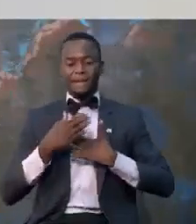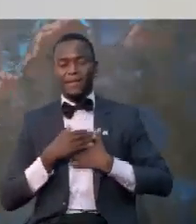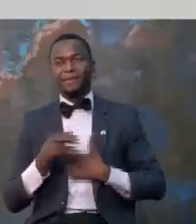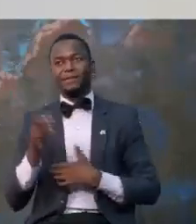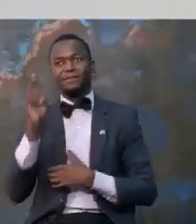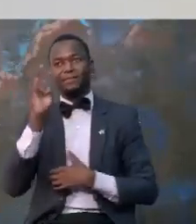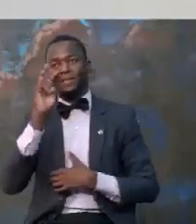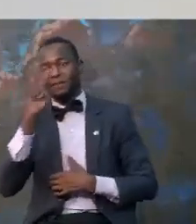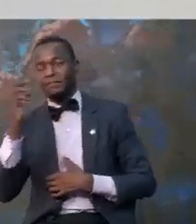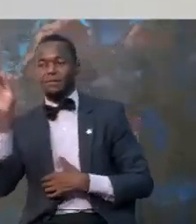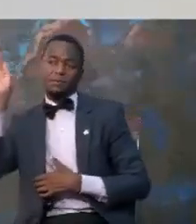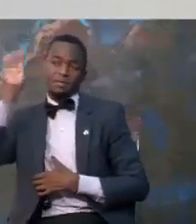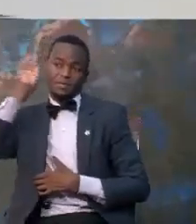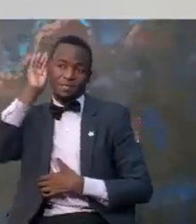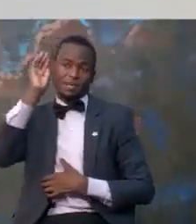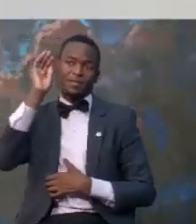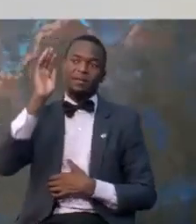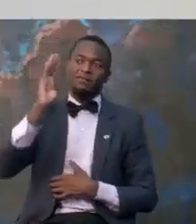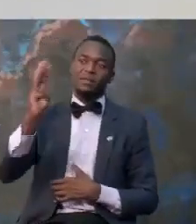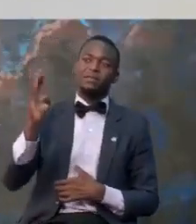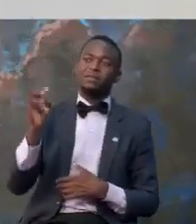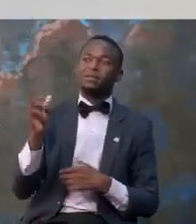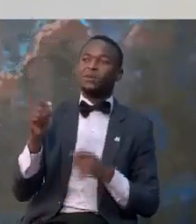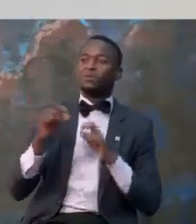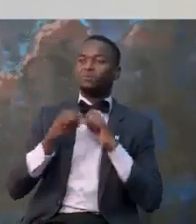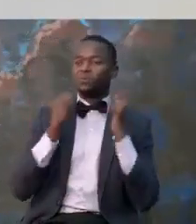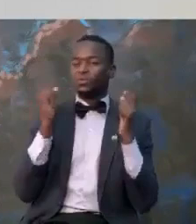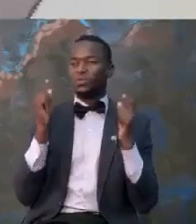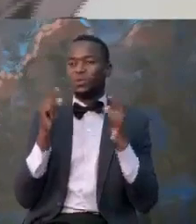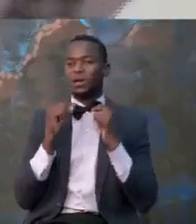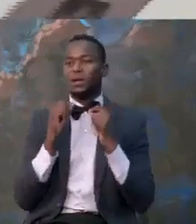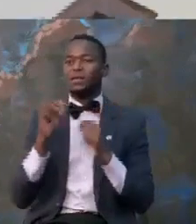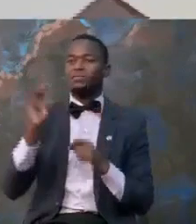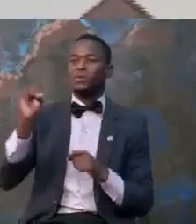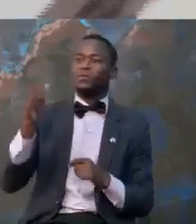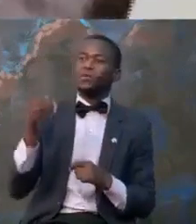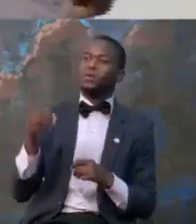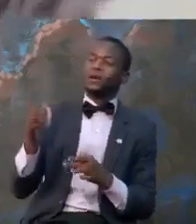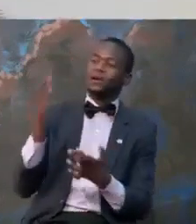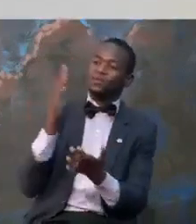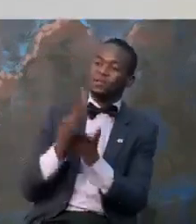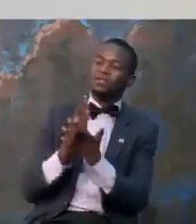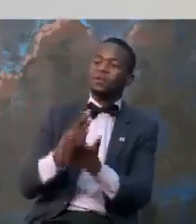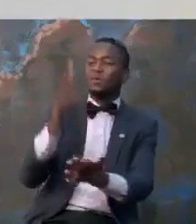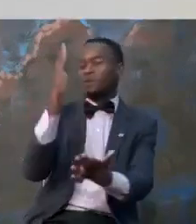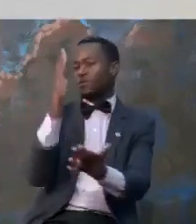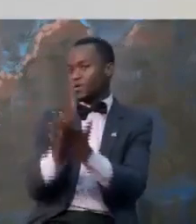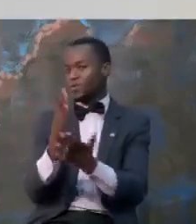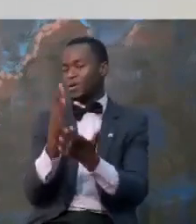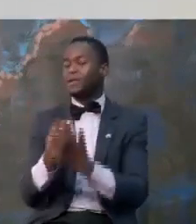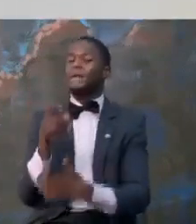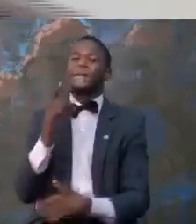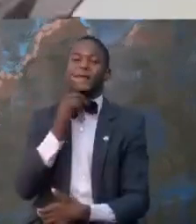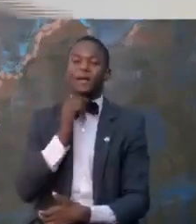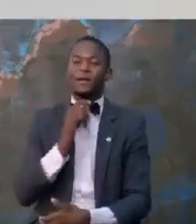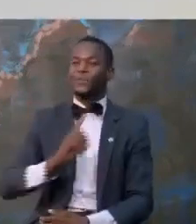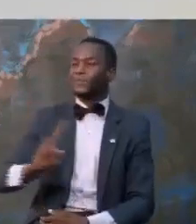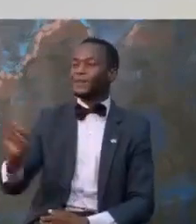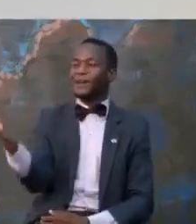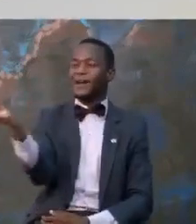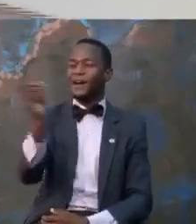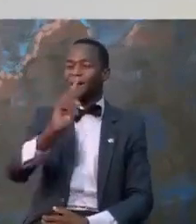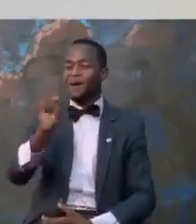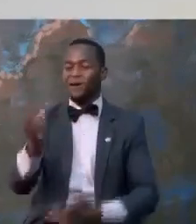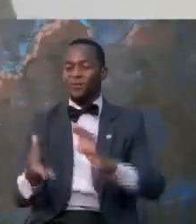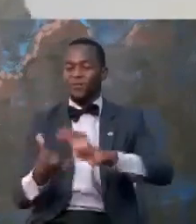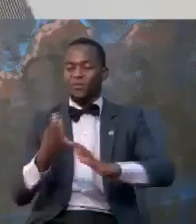na msikilizaji. Beatrice mchungaji Migombo ametuambia na kutuhakikishia kwamba kwa kweli mwanaume